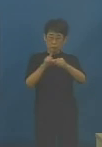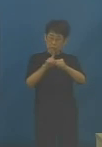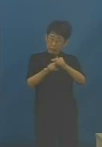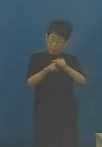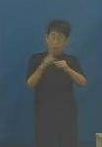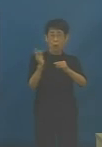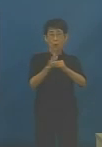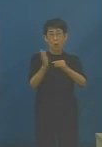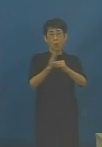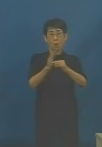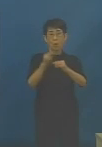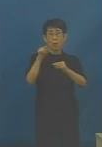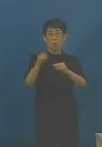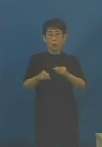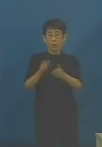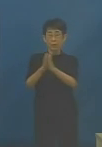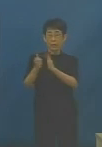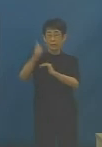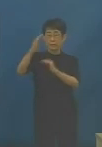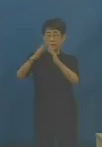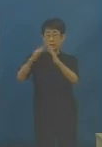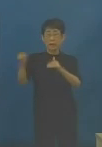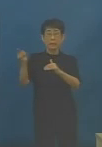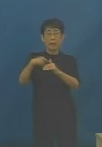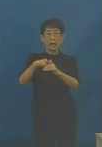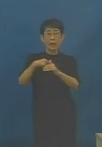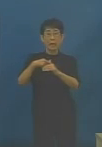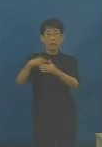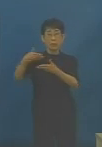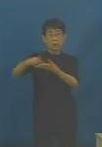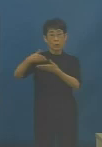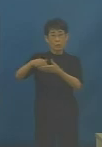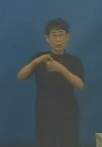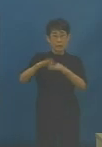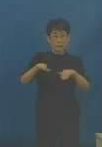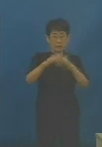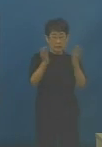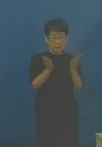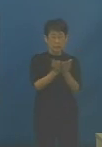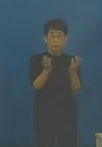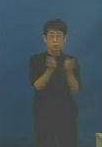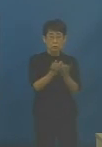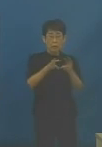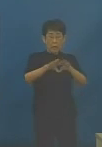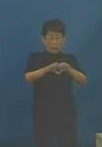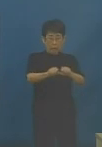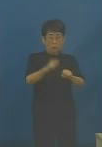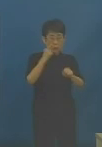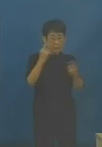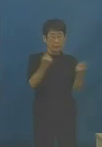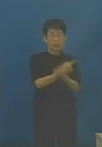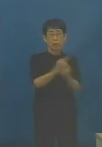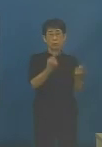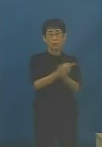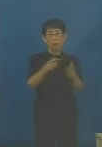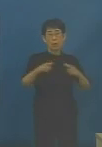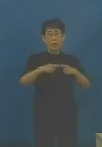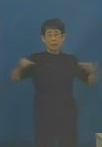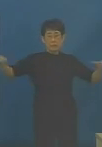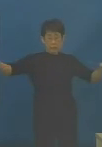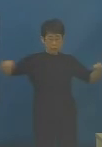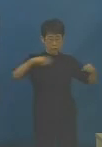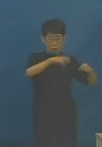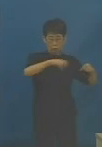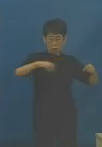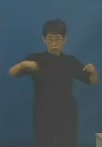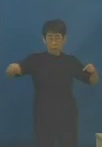従ってということですが、全数把握を全面的に見直そうと、全都道府県で見直そうというのも今から